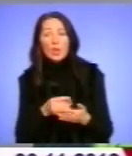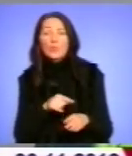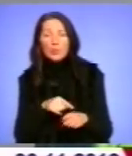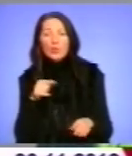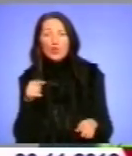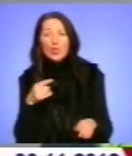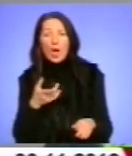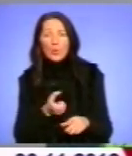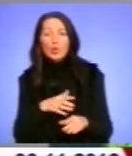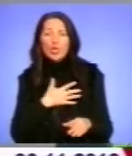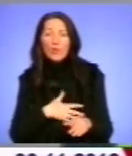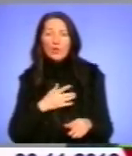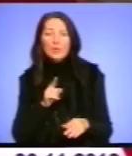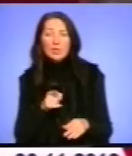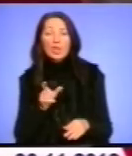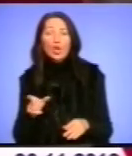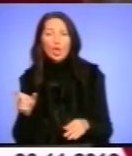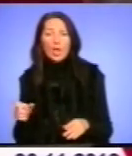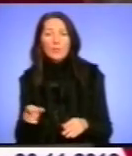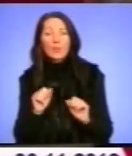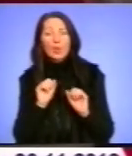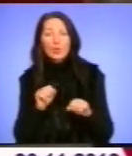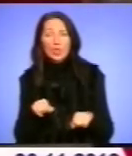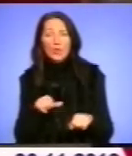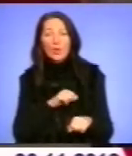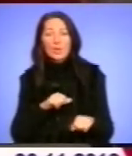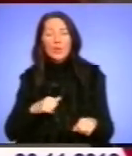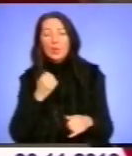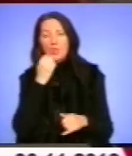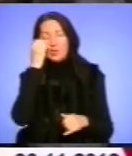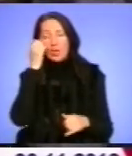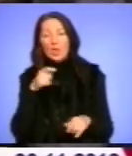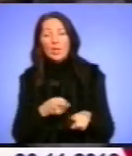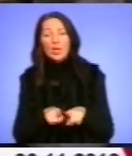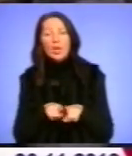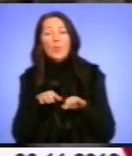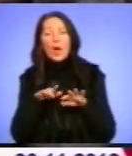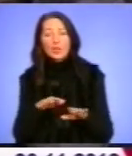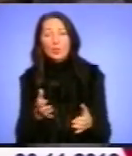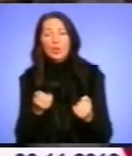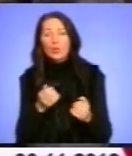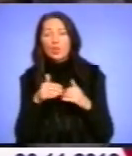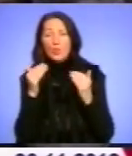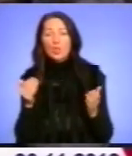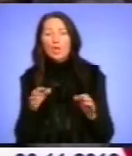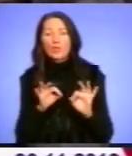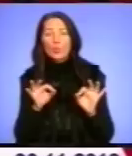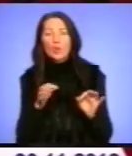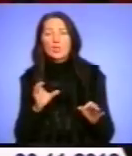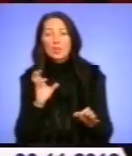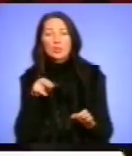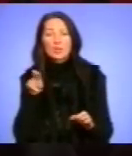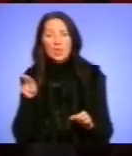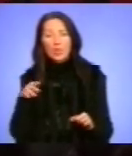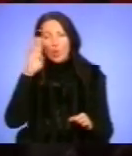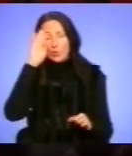дуже хвилюємося за цих людей. Можливо, саме завдяки таким акціям, отримуючи більше інформації про СНІД, хлопці та дівчата